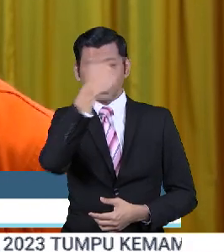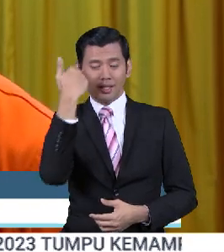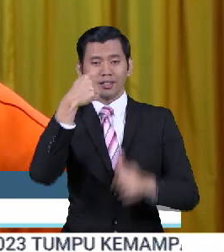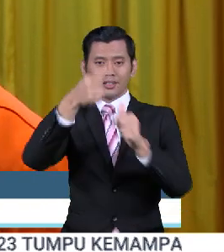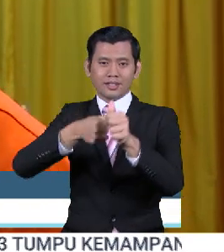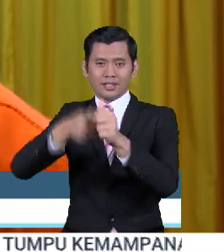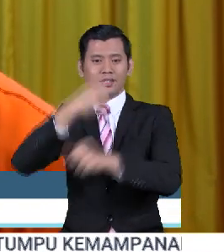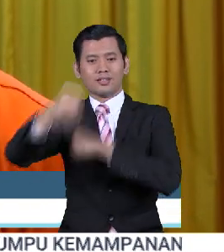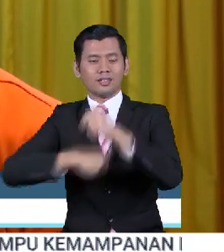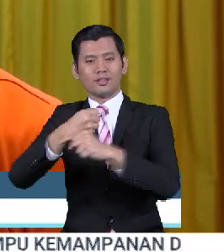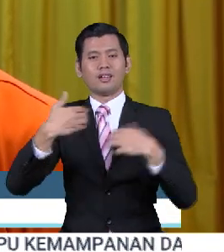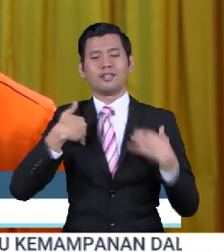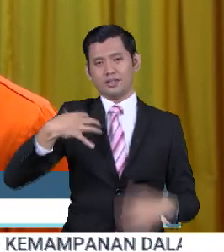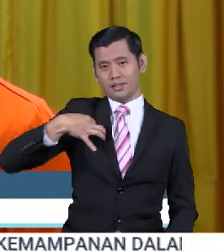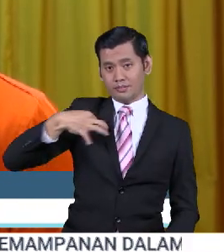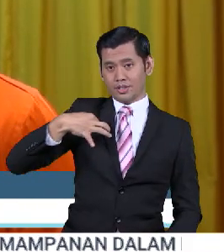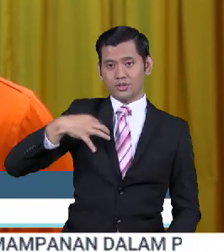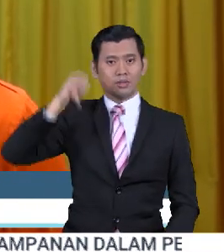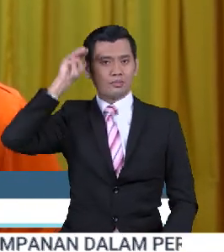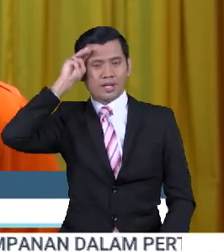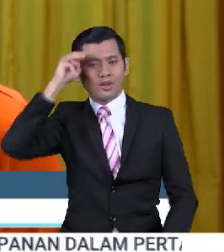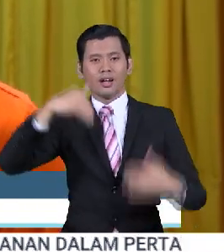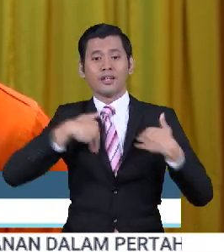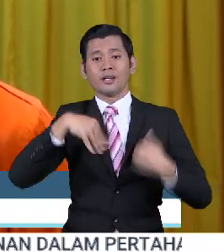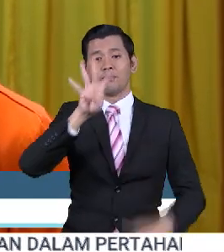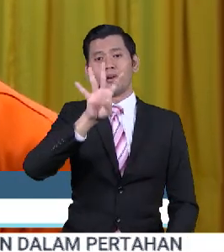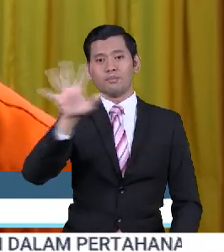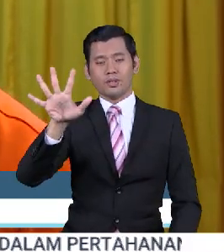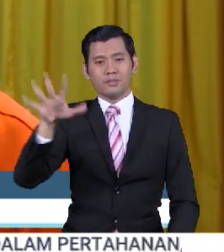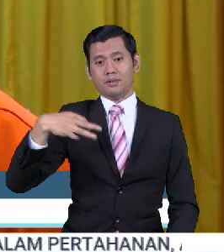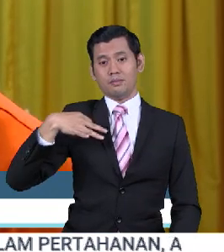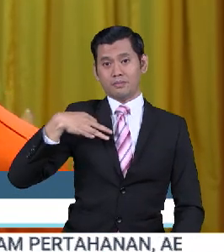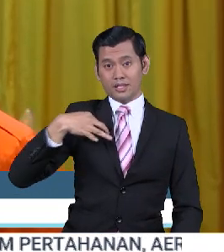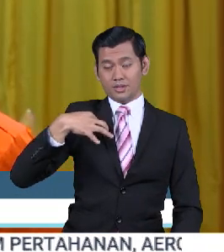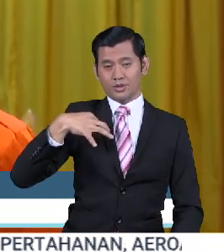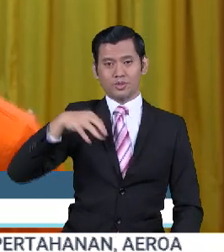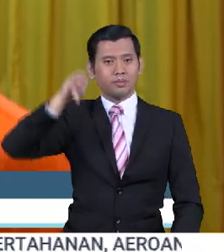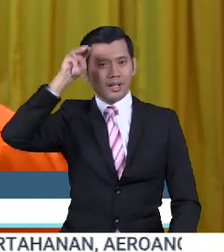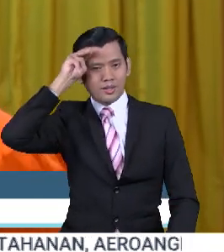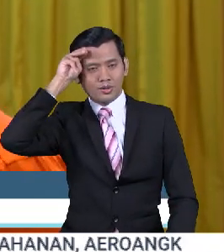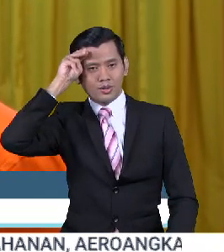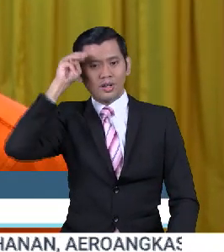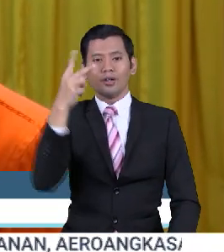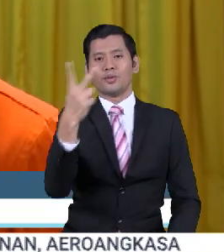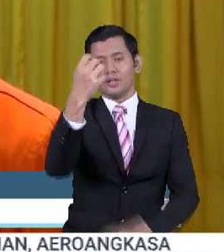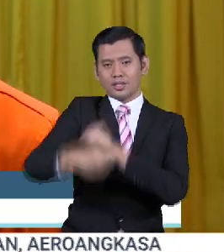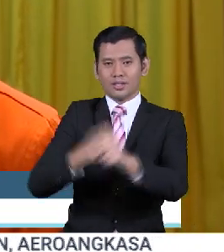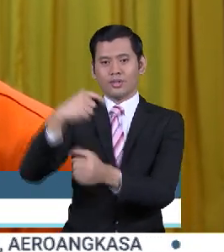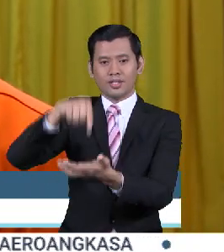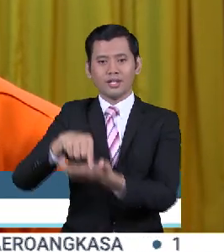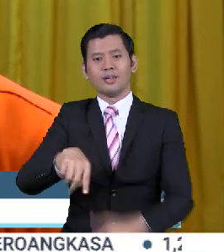setiap tahun ada baju raya. Kalau ikutkan saya, total dah ada 45 helai baju raya. Jadi termasuk yang 2 tahun ni dah